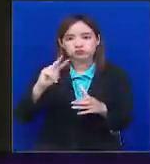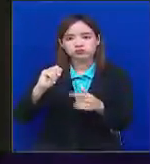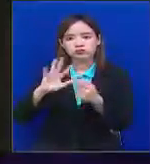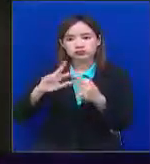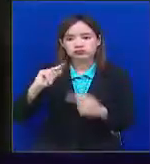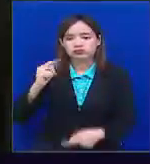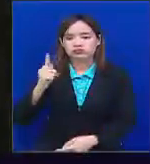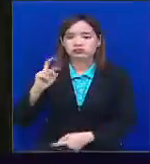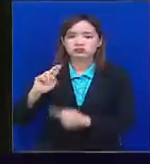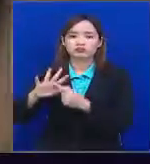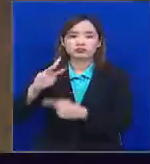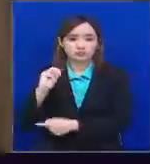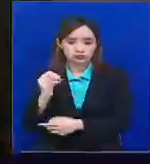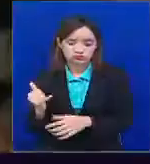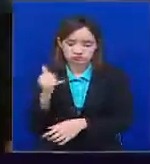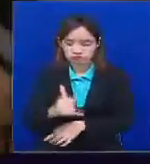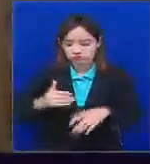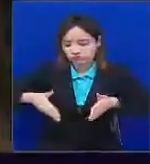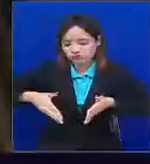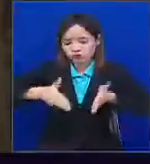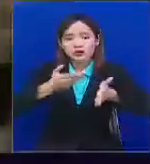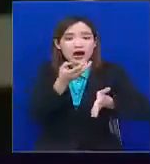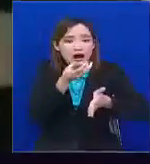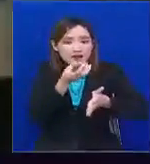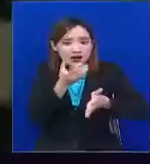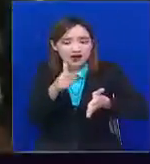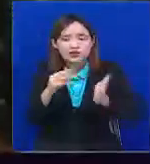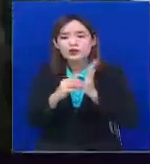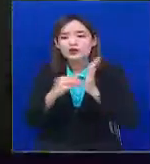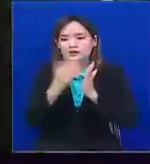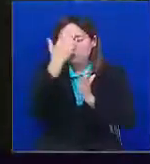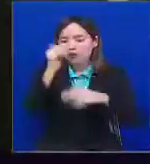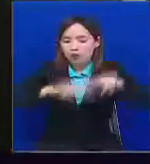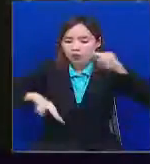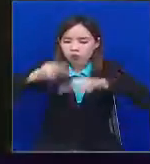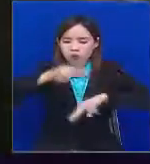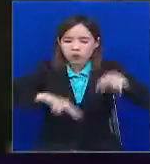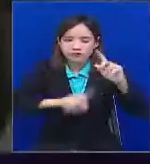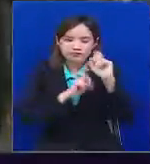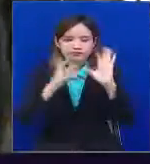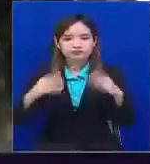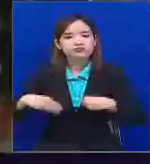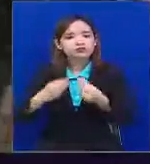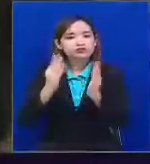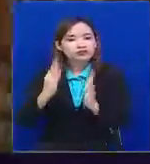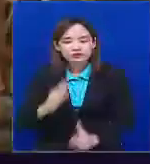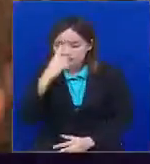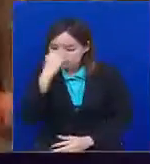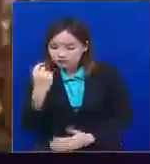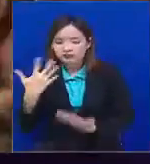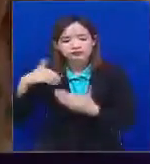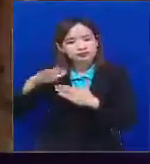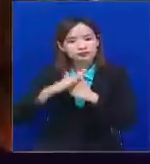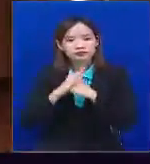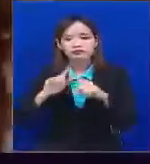ที่ตรวจสถานบันเทิงย่านถนนข้าวสาเขตพระนครกรุงเทพมหานครเพื่อดูแลความปลอดภัยให้กับนักท่องเที่ยวทั้งชาวไทยและชาวต่างชารวม